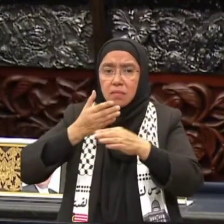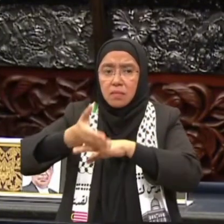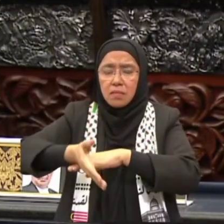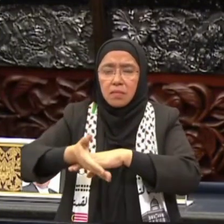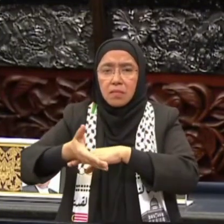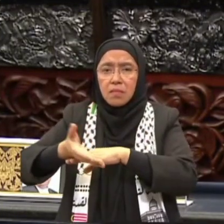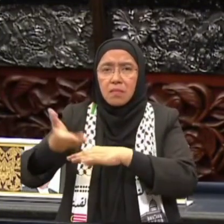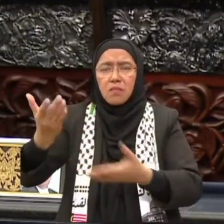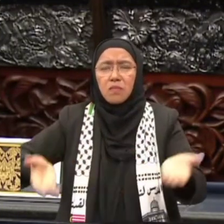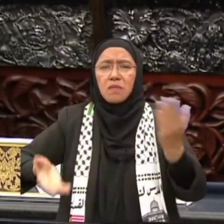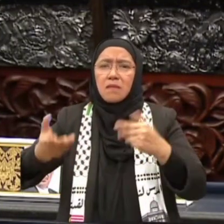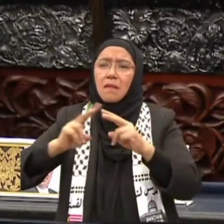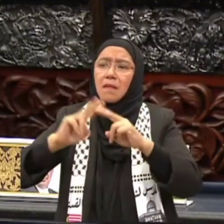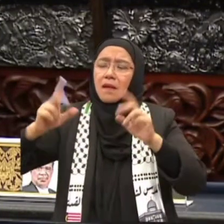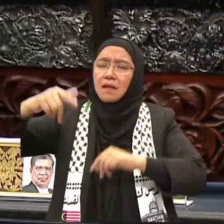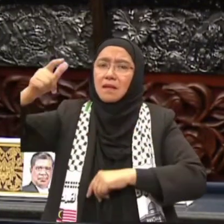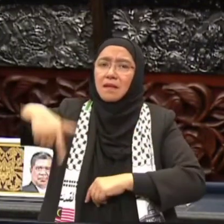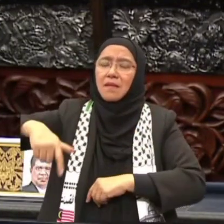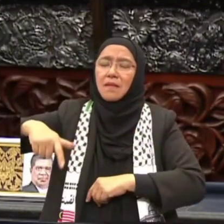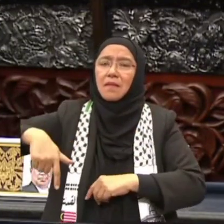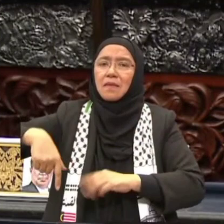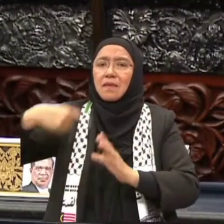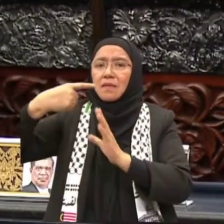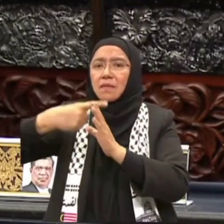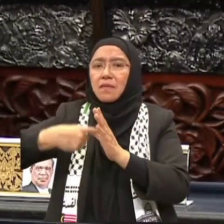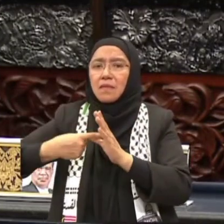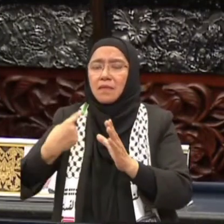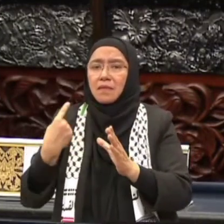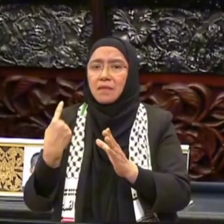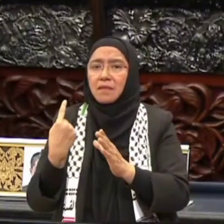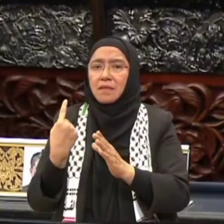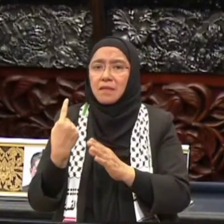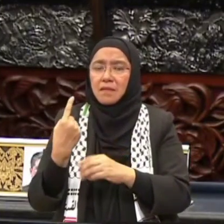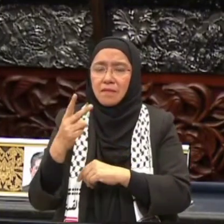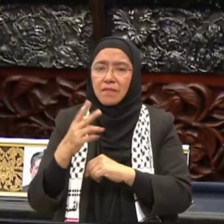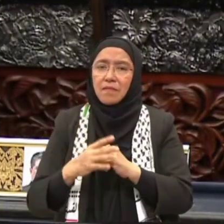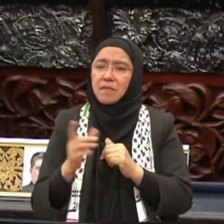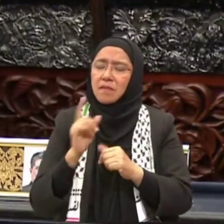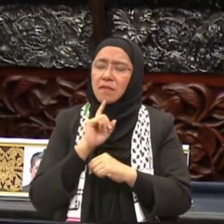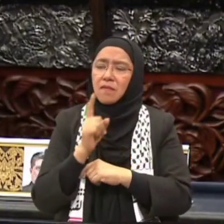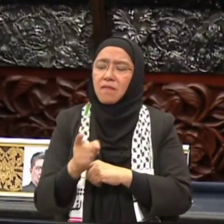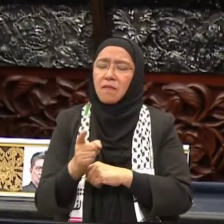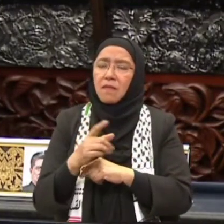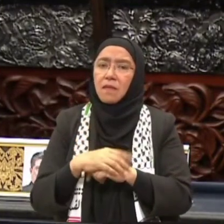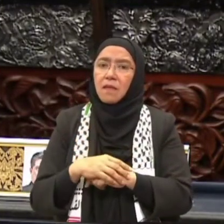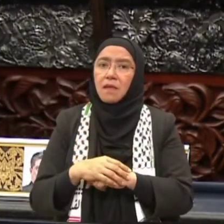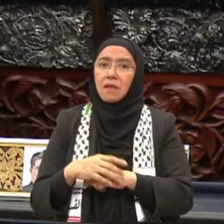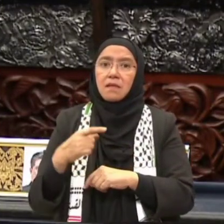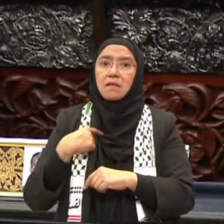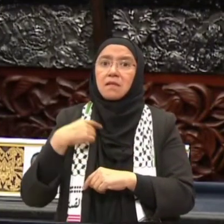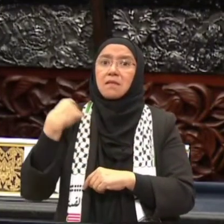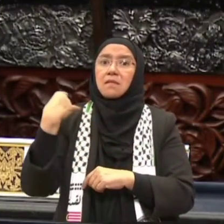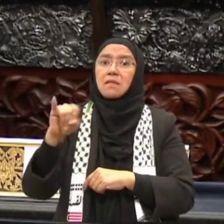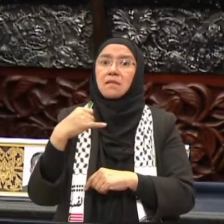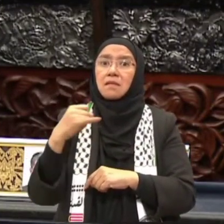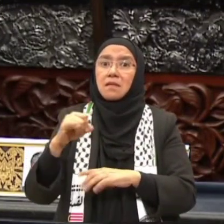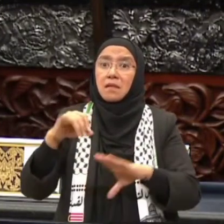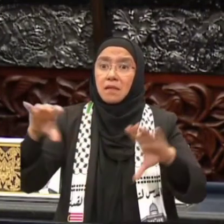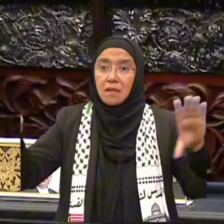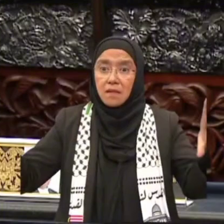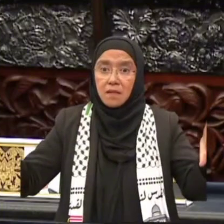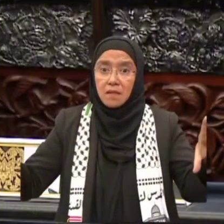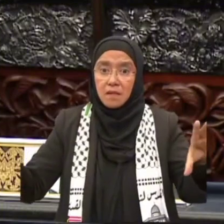ingat paling lambat dalam bulan Disember. Kemudian ia tidak boleh dilaksanakan sehingga